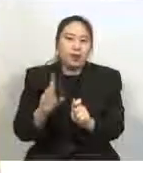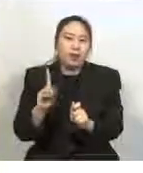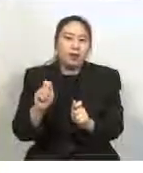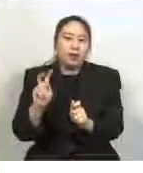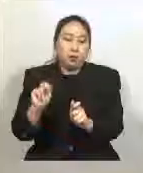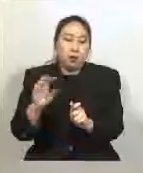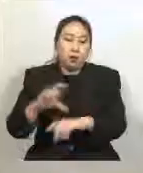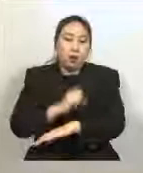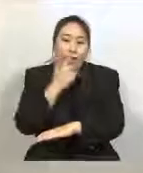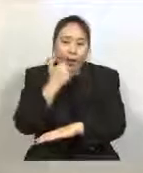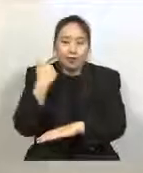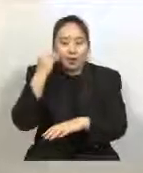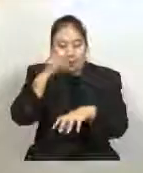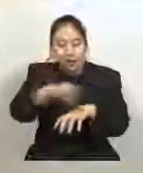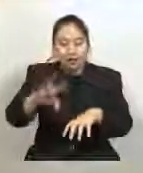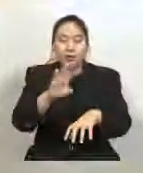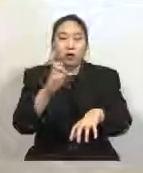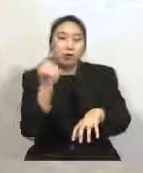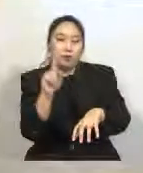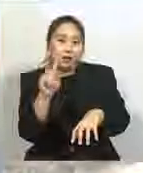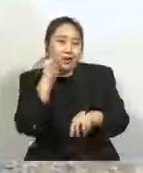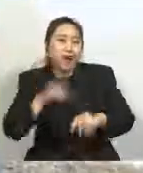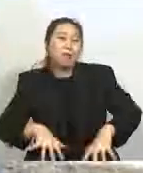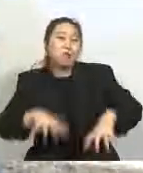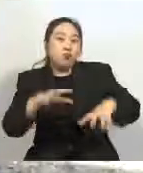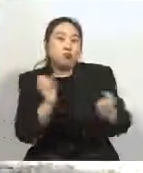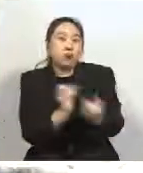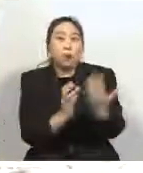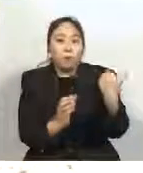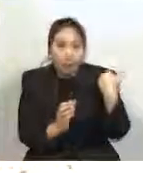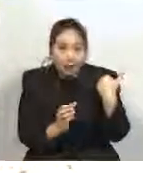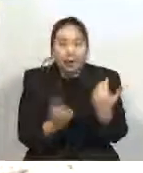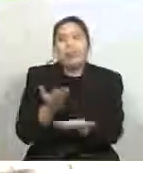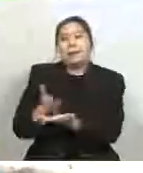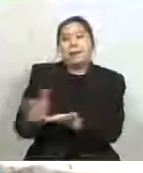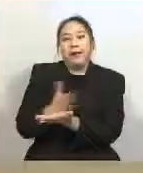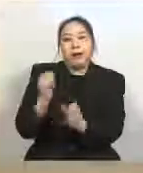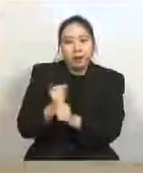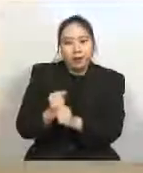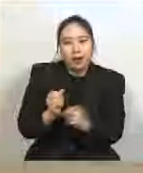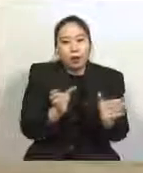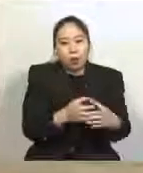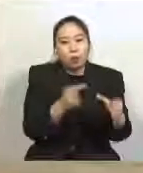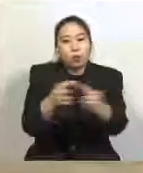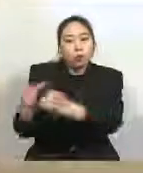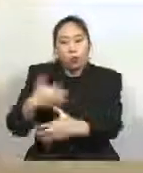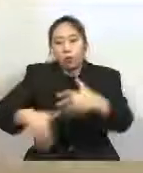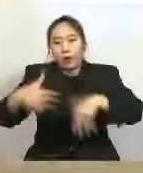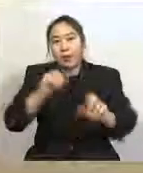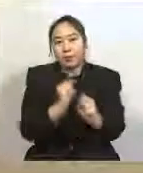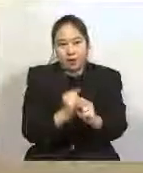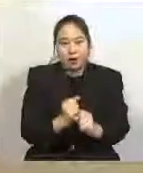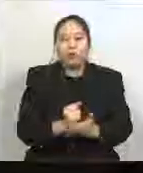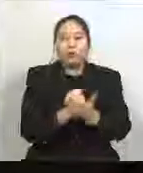งก็มี411หลังคาเรือนที่ได้รับผลกระทบจากน้ำท่วมค่ะซึ่งเจ้าหน้าที่ได้แบ่งชุดทำงานออกไปซ่อมแซมให้กับชาวบ้านทั้งหมด